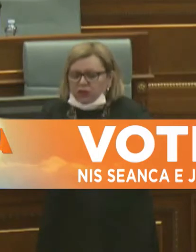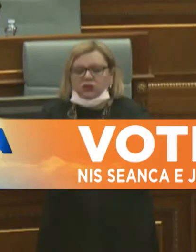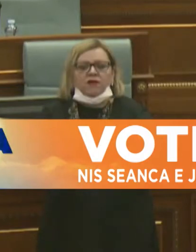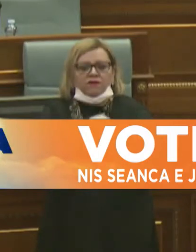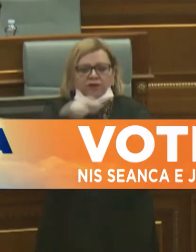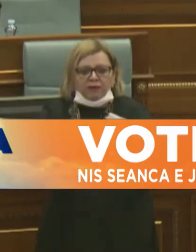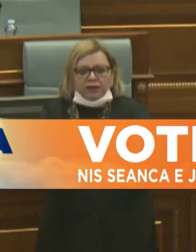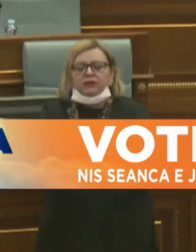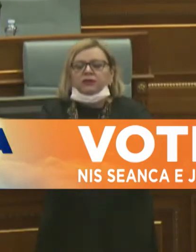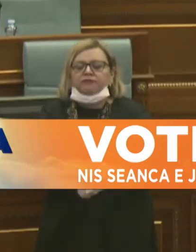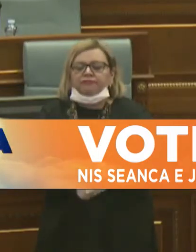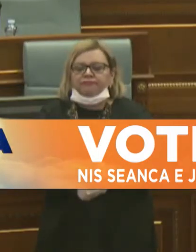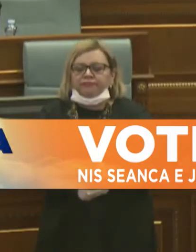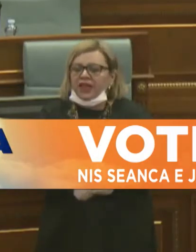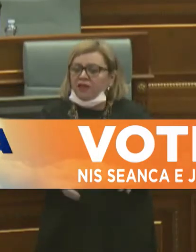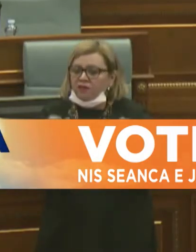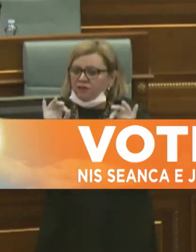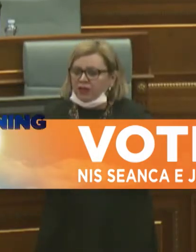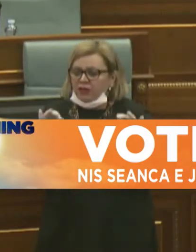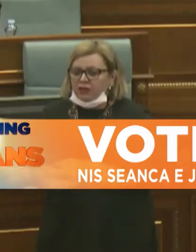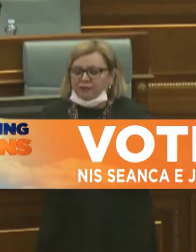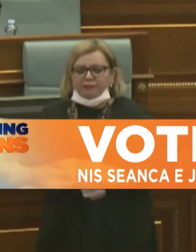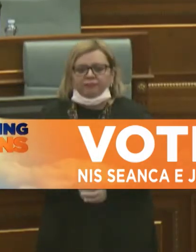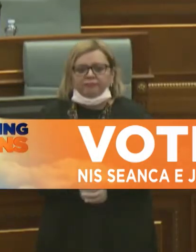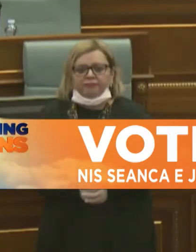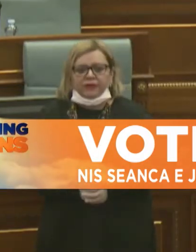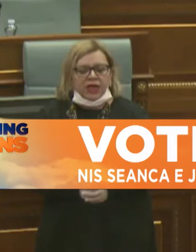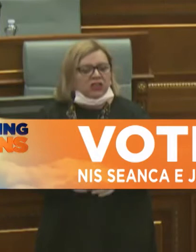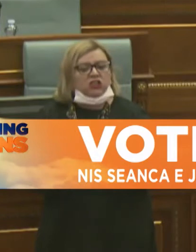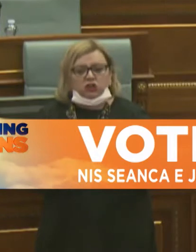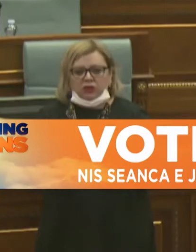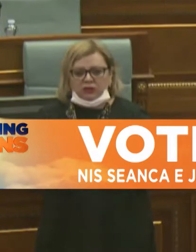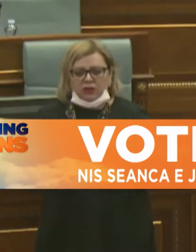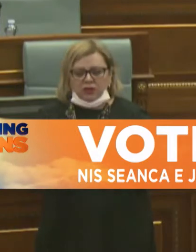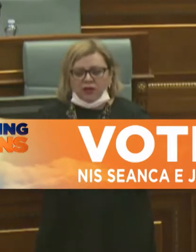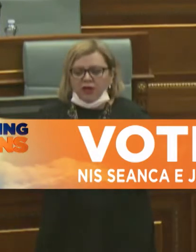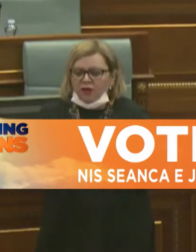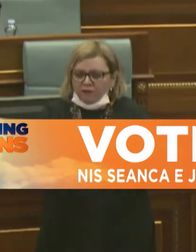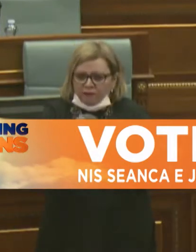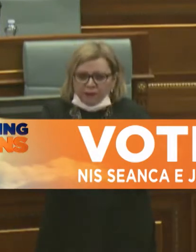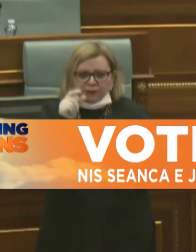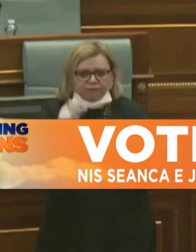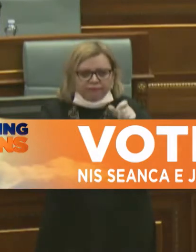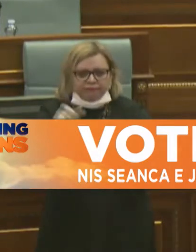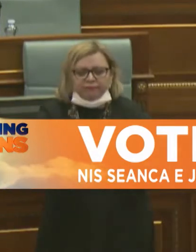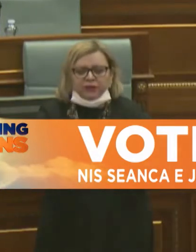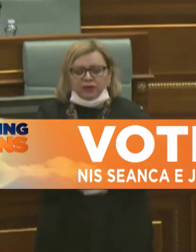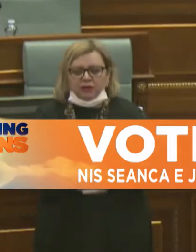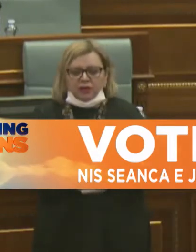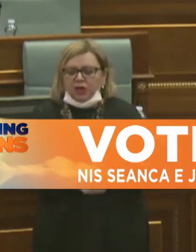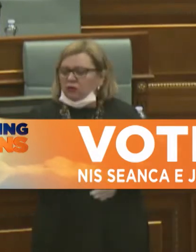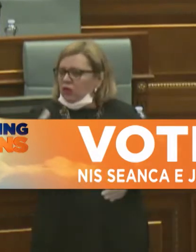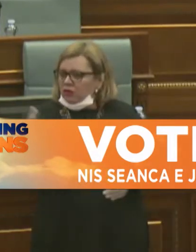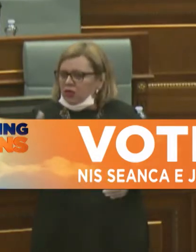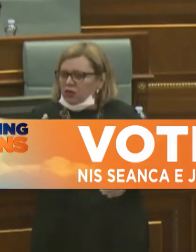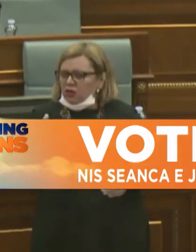familjet tona dhe në veçanti ata që janë më të brisht për nga shëndeti, si prindrit dhe të moshuarit tanë, por dhe të rritë